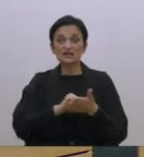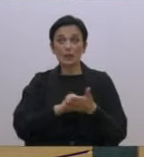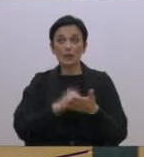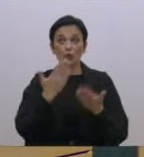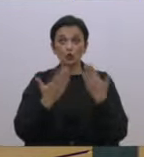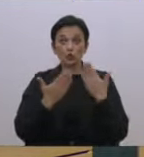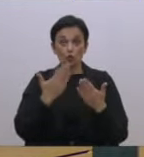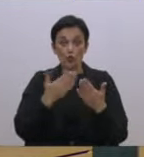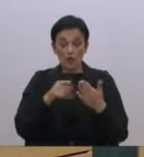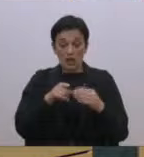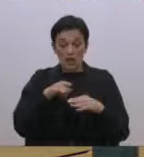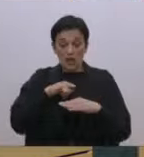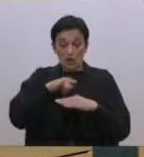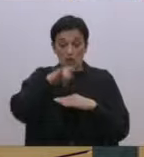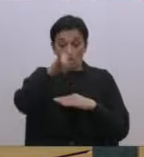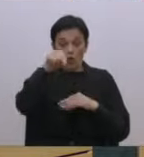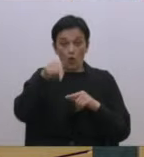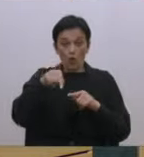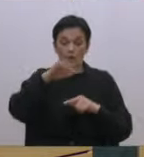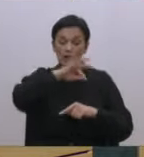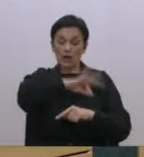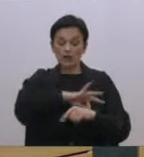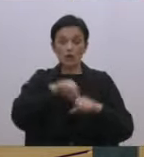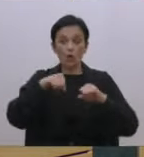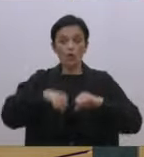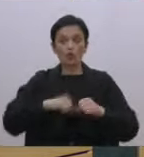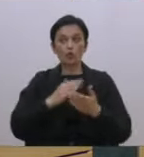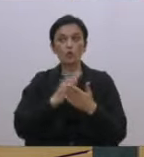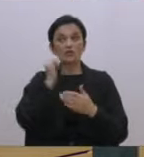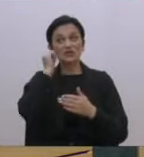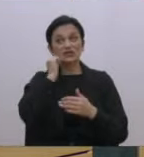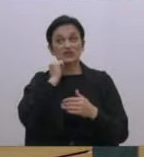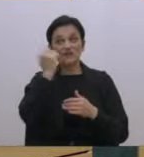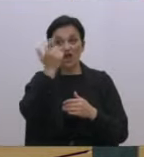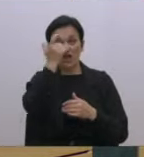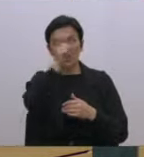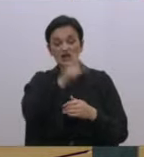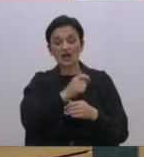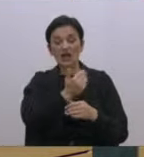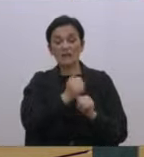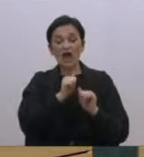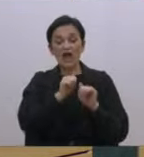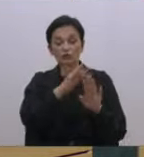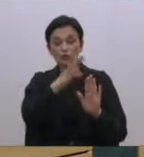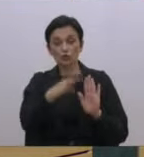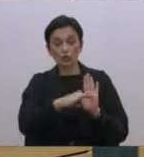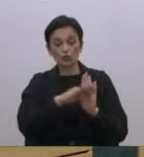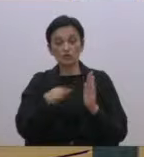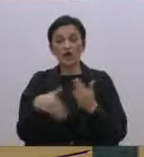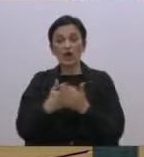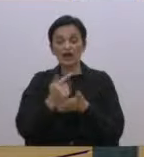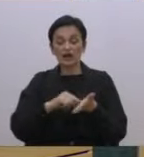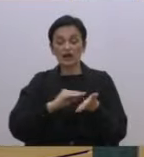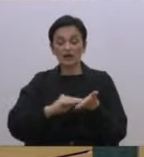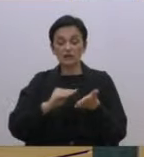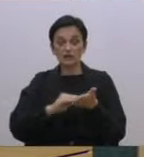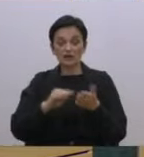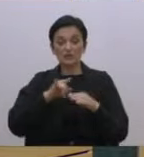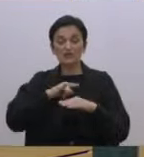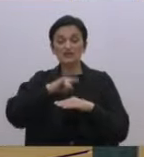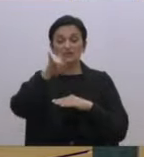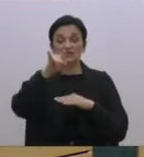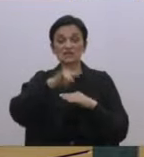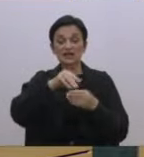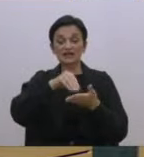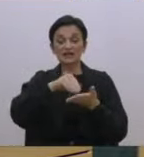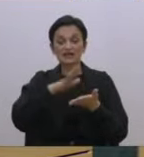თუ აღნიშნული ხომალდი სარგებლობის უფლებით რჩება ძველ მესაკუთრის ექსპლუატაციის ქვეშ. ახალი რედაქციით საჰაერო ხომალდის